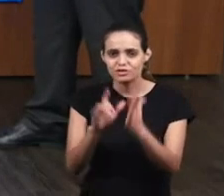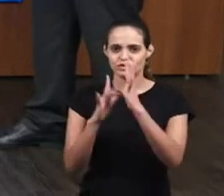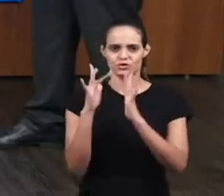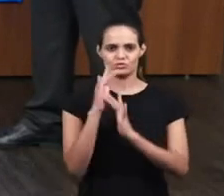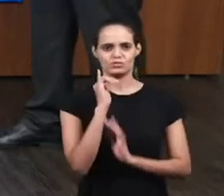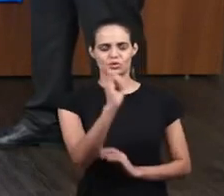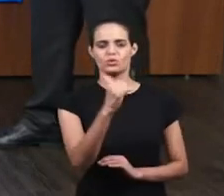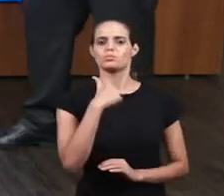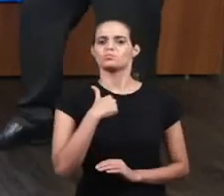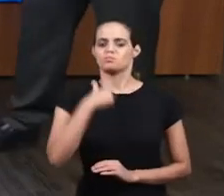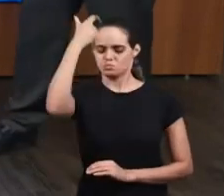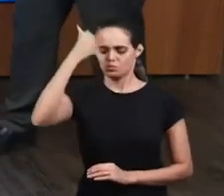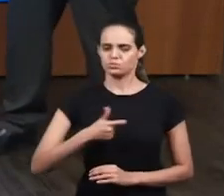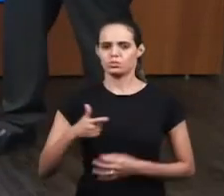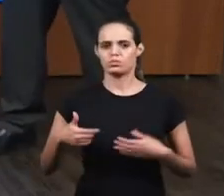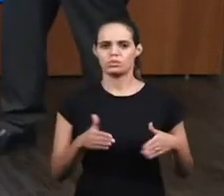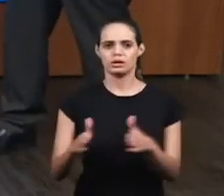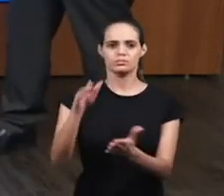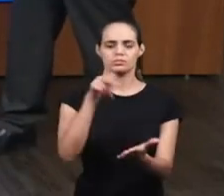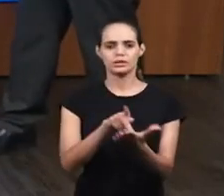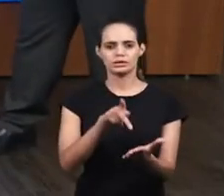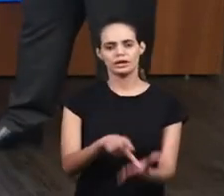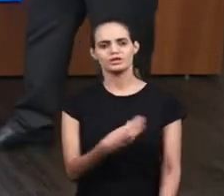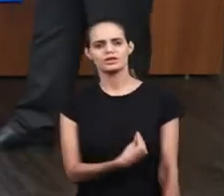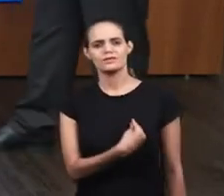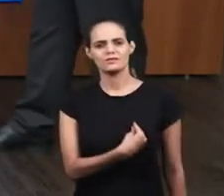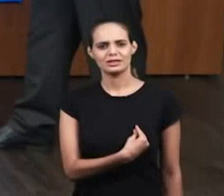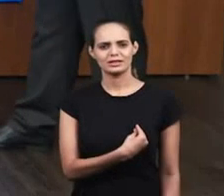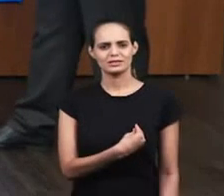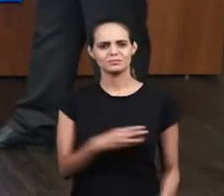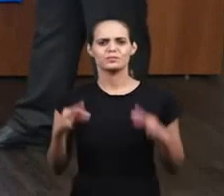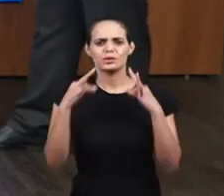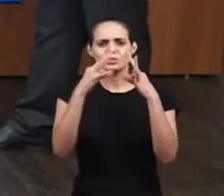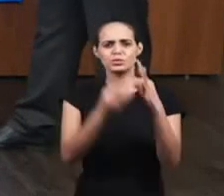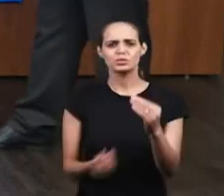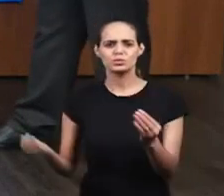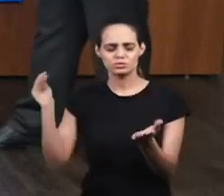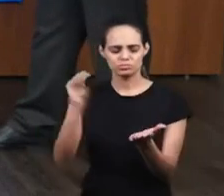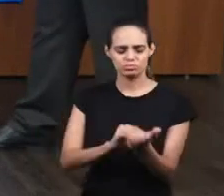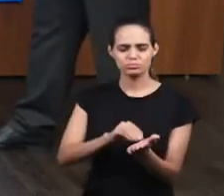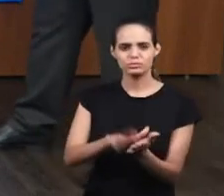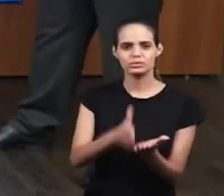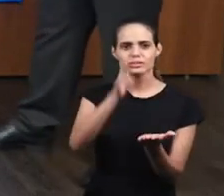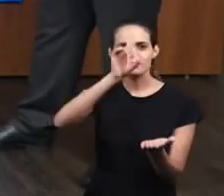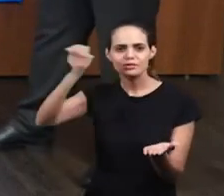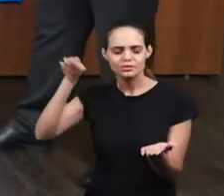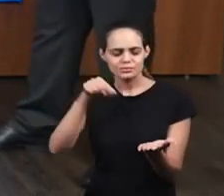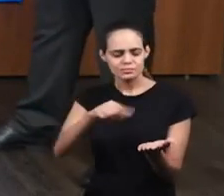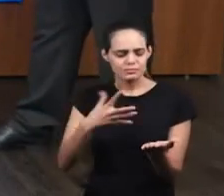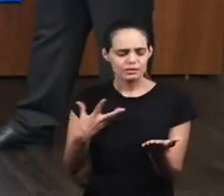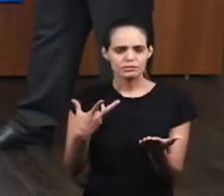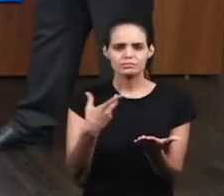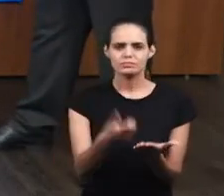Straß, Weg, Aue, Brot. Jesus ist das Brot des Lebens. Rechte